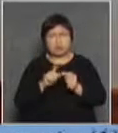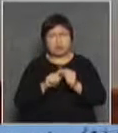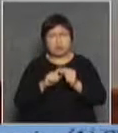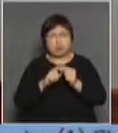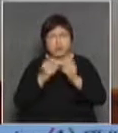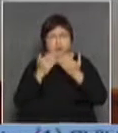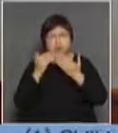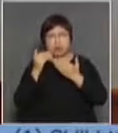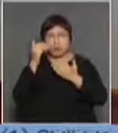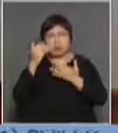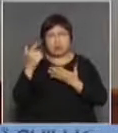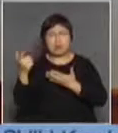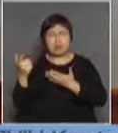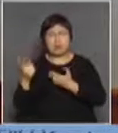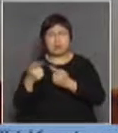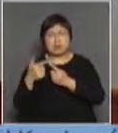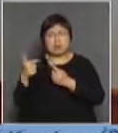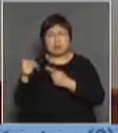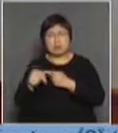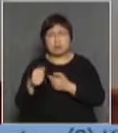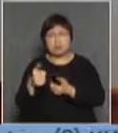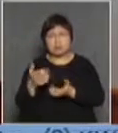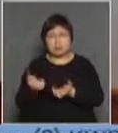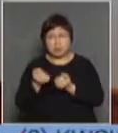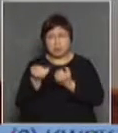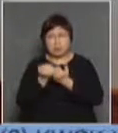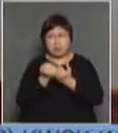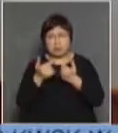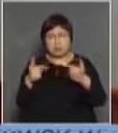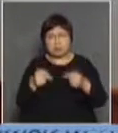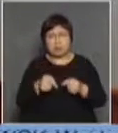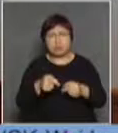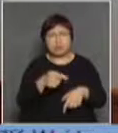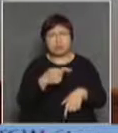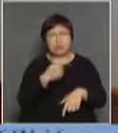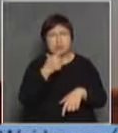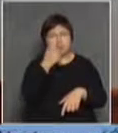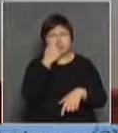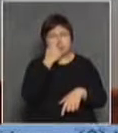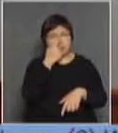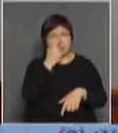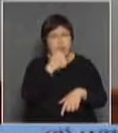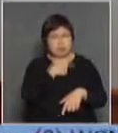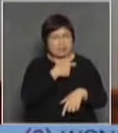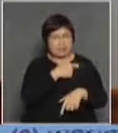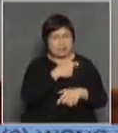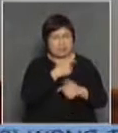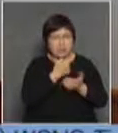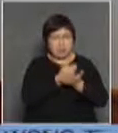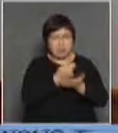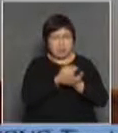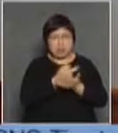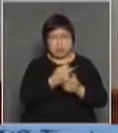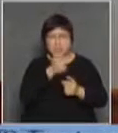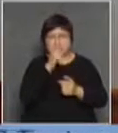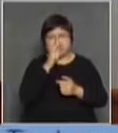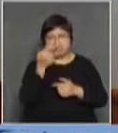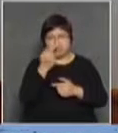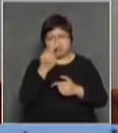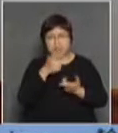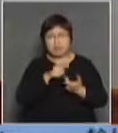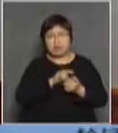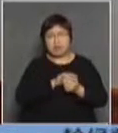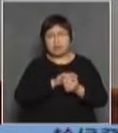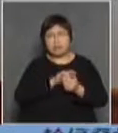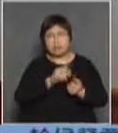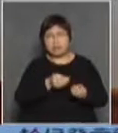跌令收生減少外，英鎊下跌更令很多家長有條件送子女越洋升